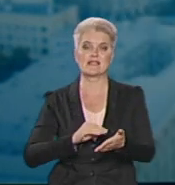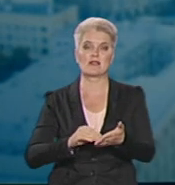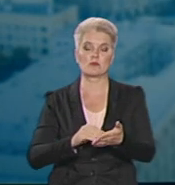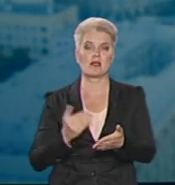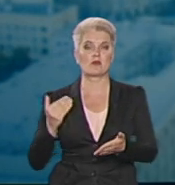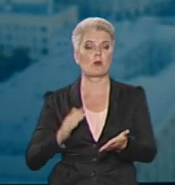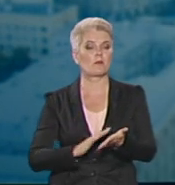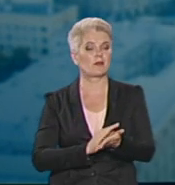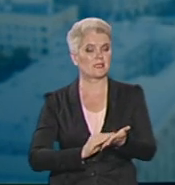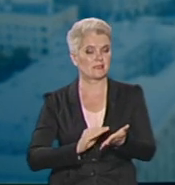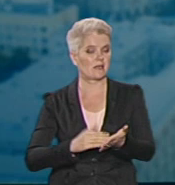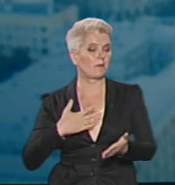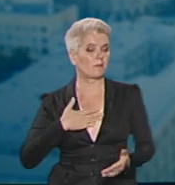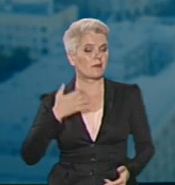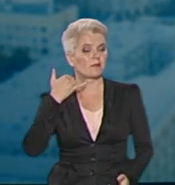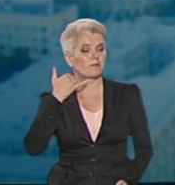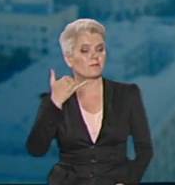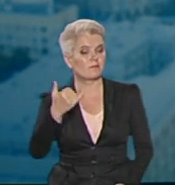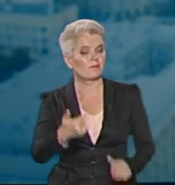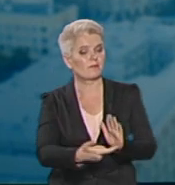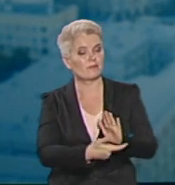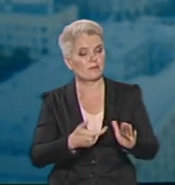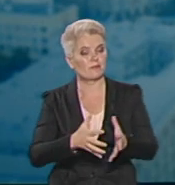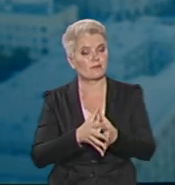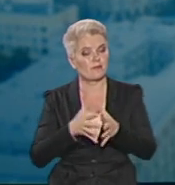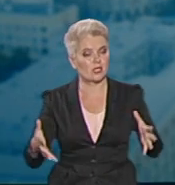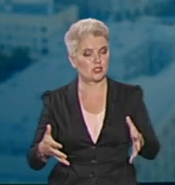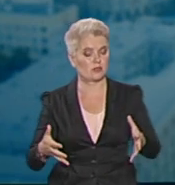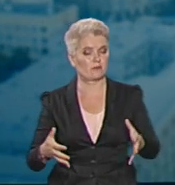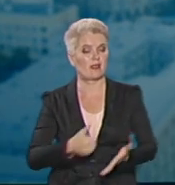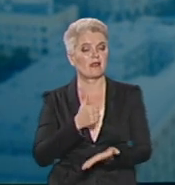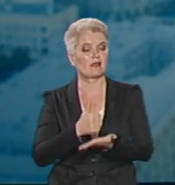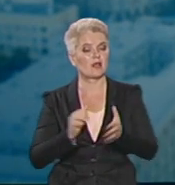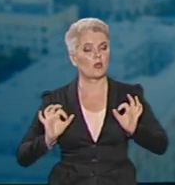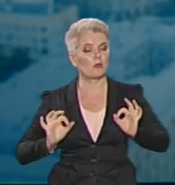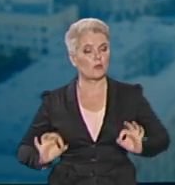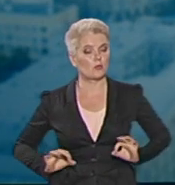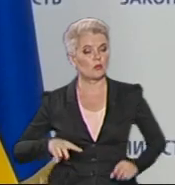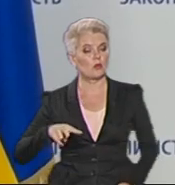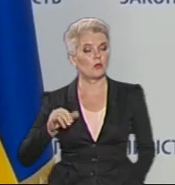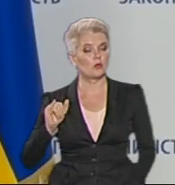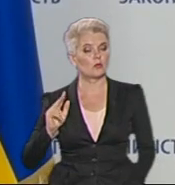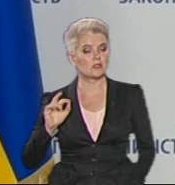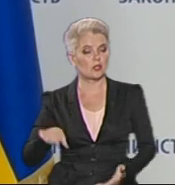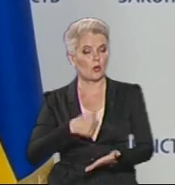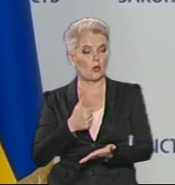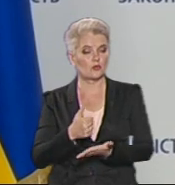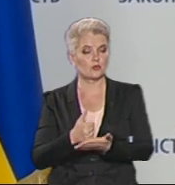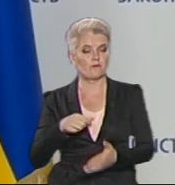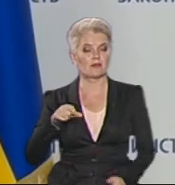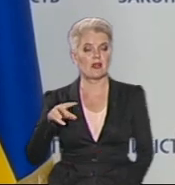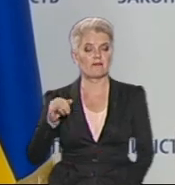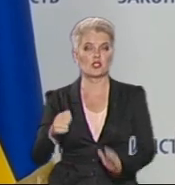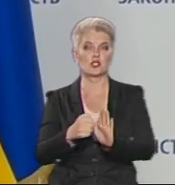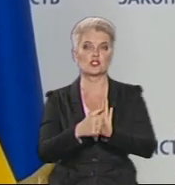Суспільному намагаються зв'язатися з нею, щоб дізнатися більше. Генеральну прокуратуру Юрій Луценко очолив в травні 16-го.